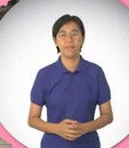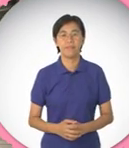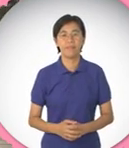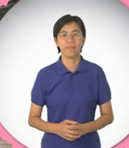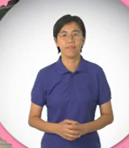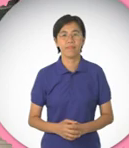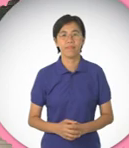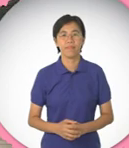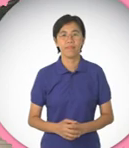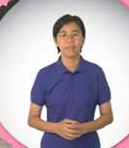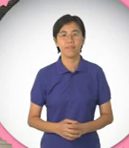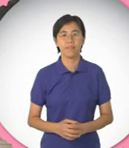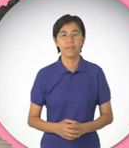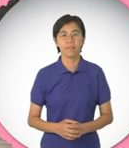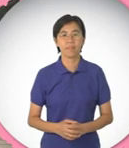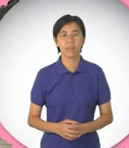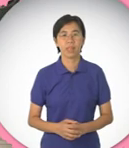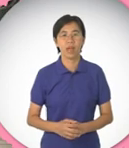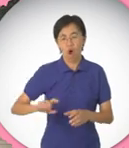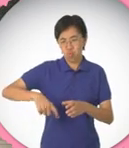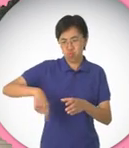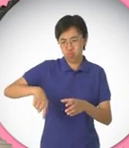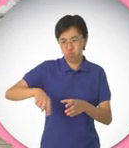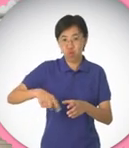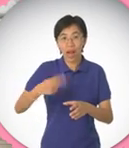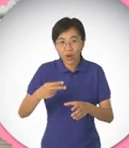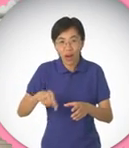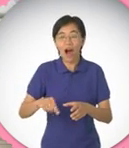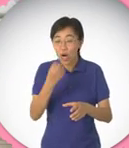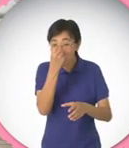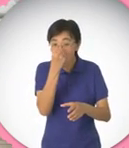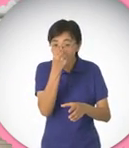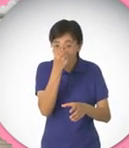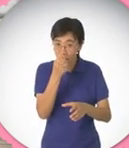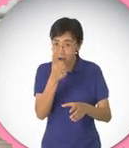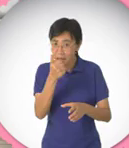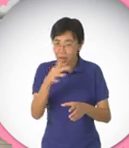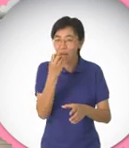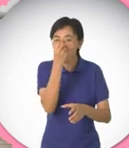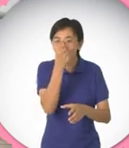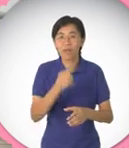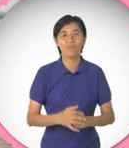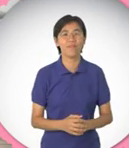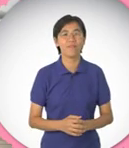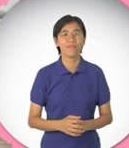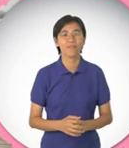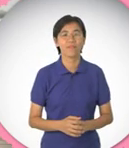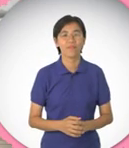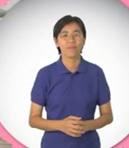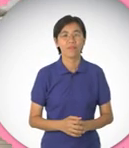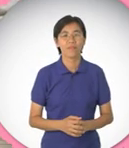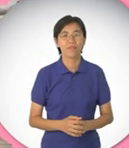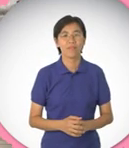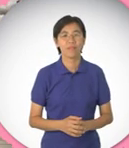รู้สึกว่าเนื้อมันเนียนขึ้นเยอะเลยนะคร ับ ค่ะเริ่มเนียนแล้วก็เดี๋ยวเราลองเช็คดูว่าได้ที่หรือยัง ครับ ผมนะคะเดี๋ยวขอแป้งนว